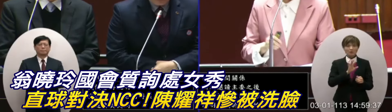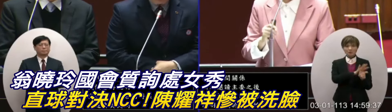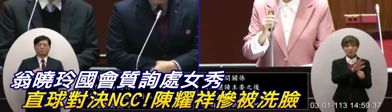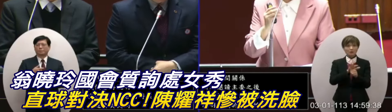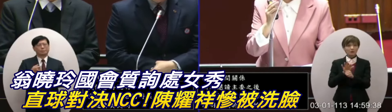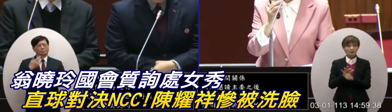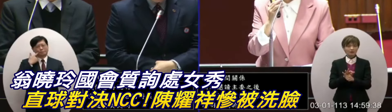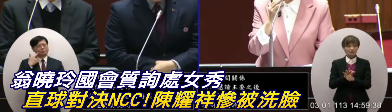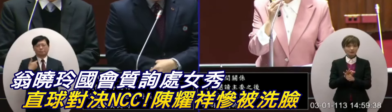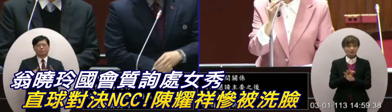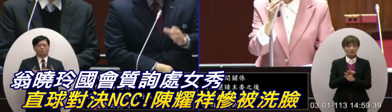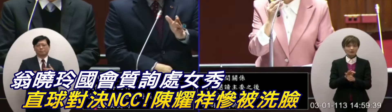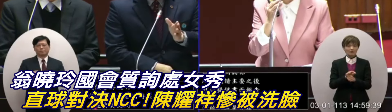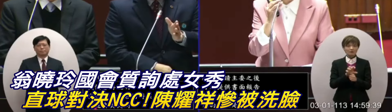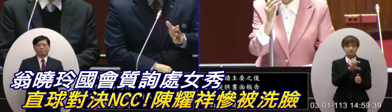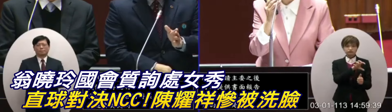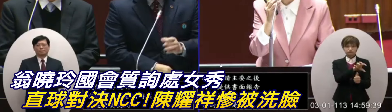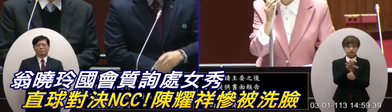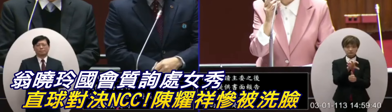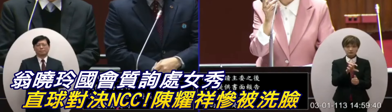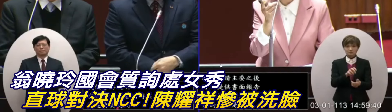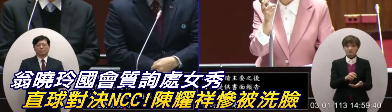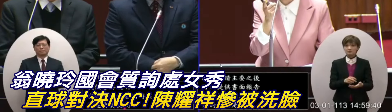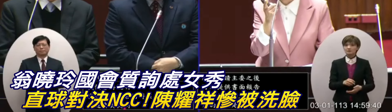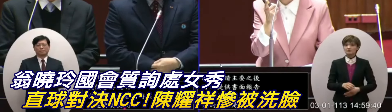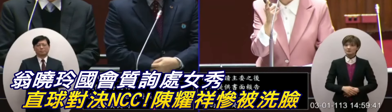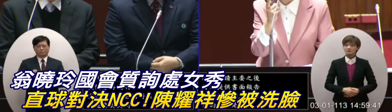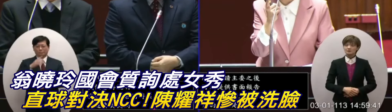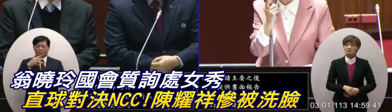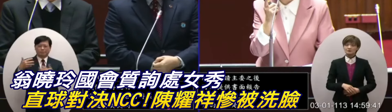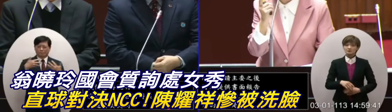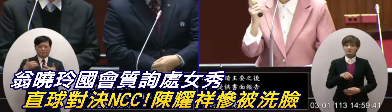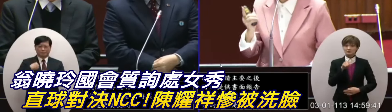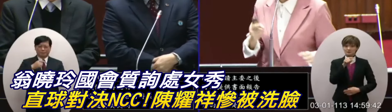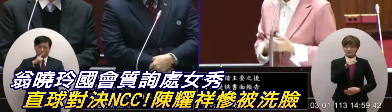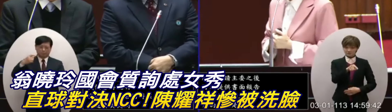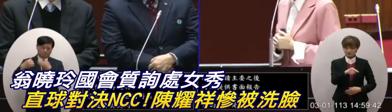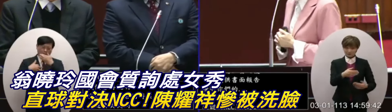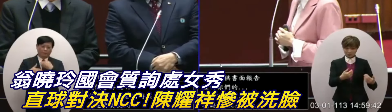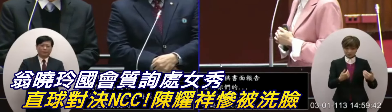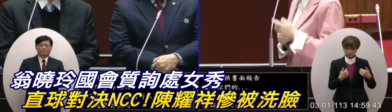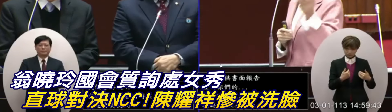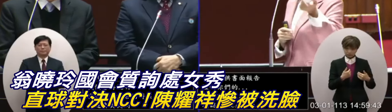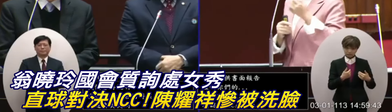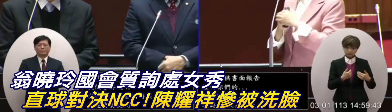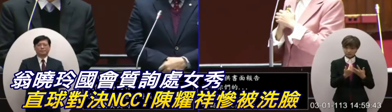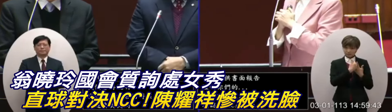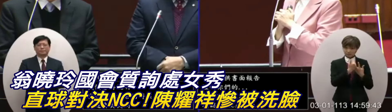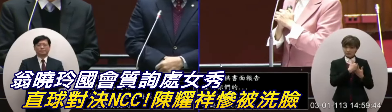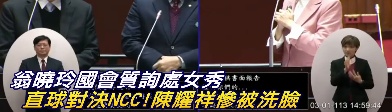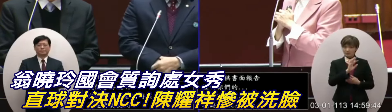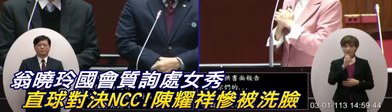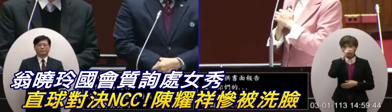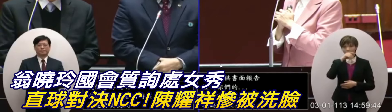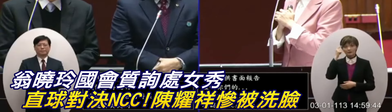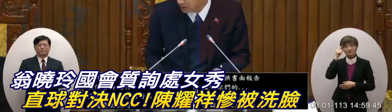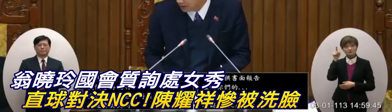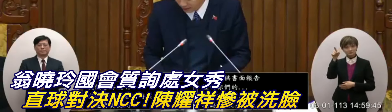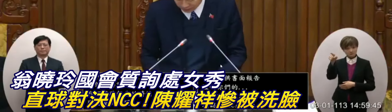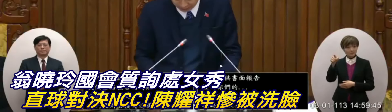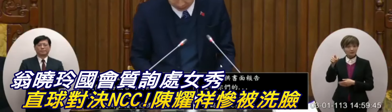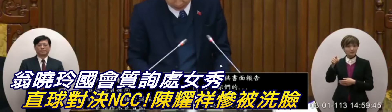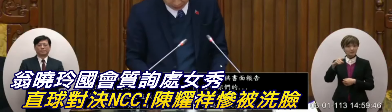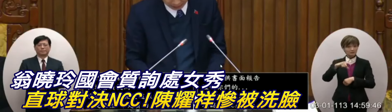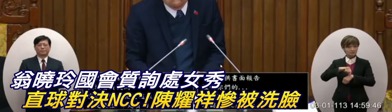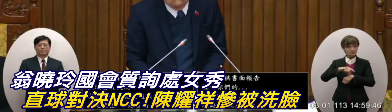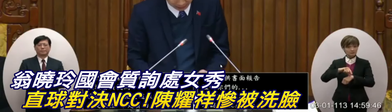没有办法接受这样的指控。我觉得这是指控，这不是质询， 请不要违反议事规则。不好意思，他占用我的时间。 好，时间